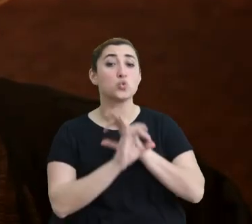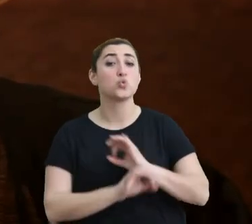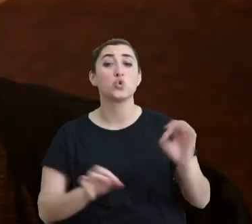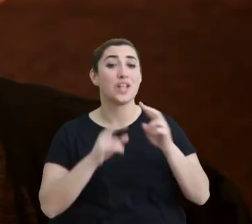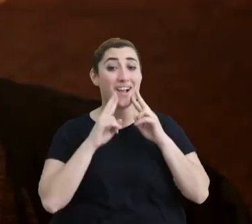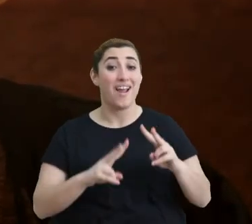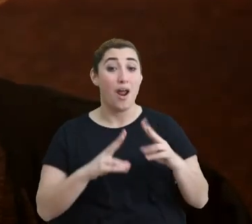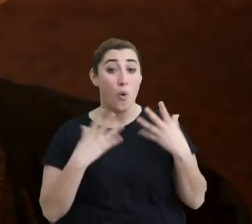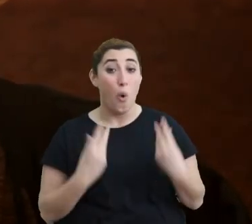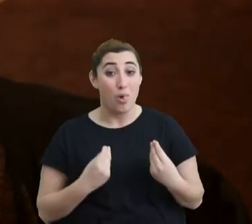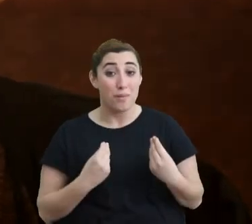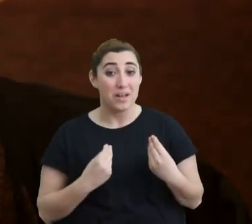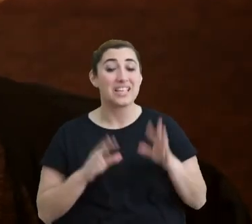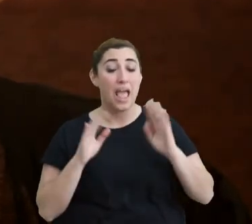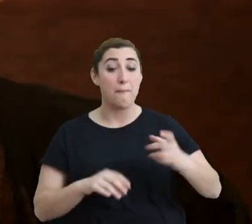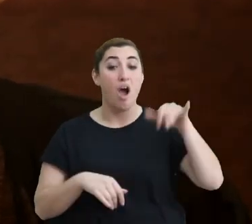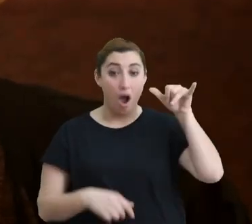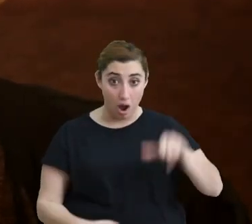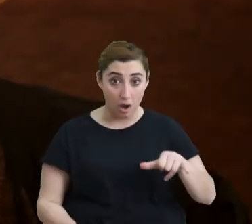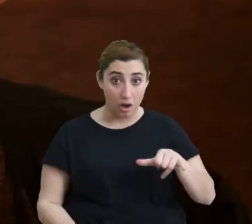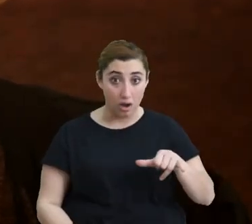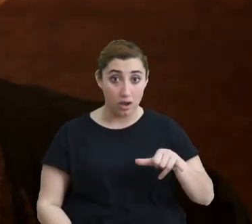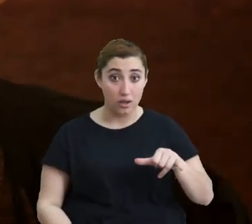suçsuzluğuna hüküm vermek hem adalete